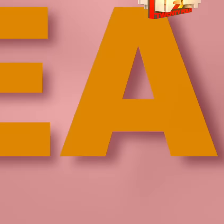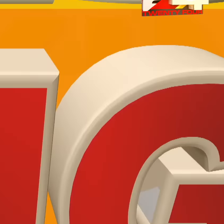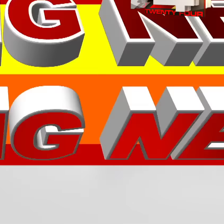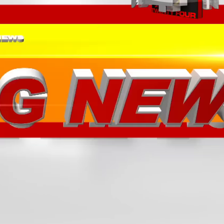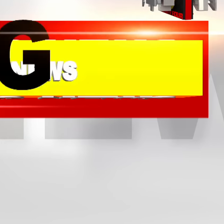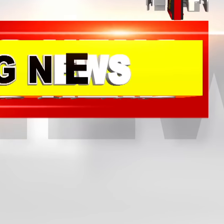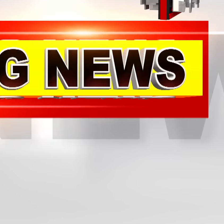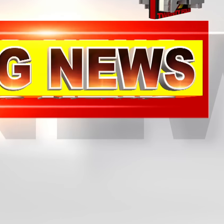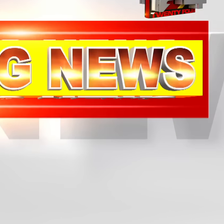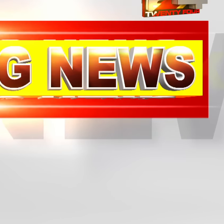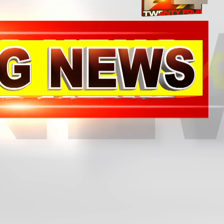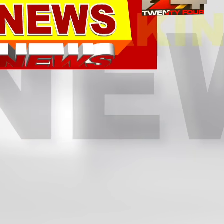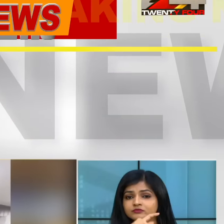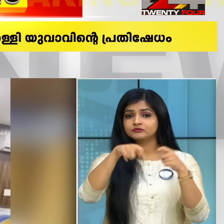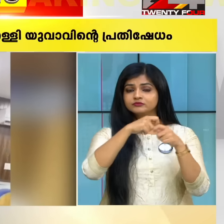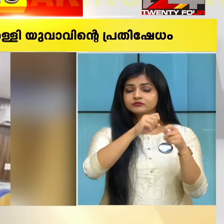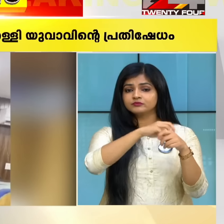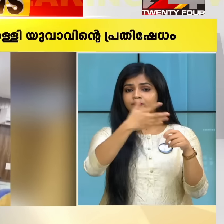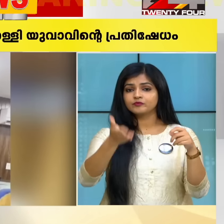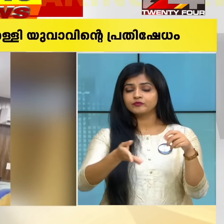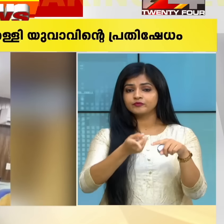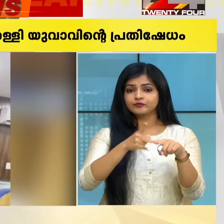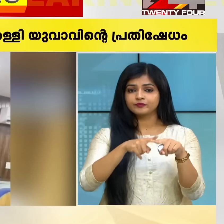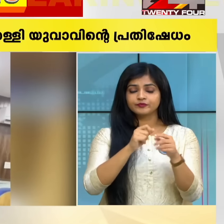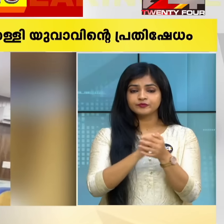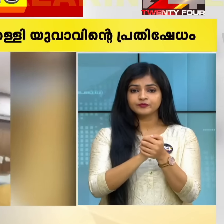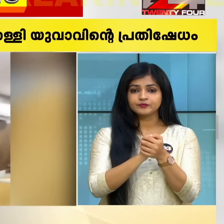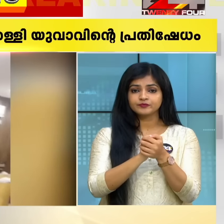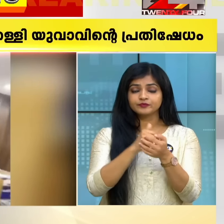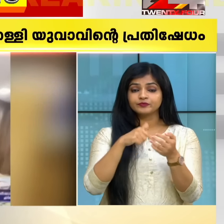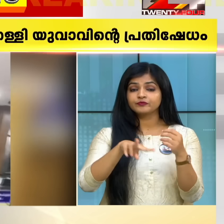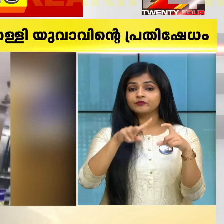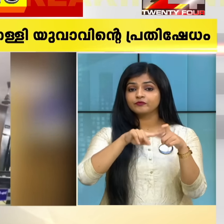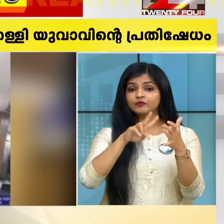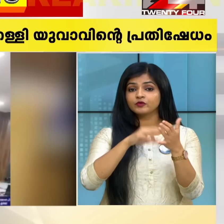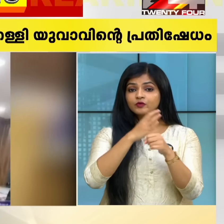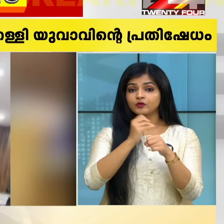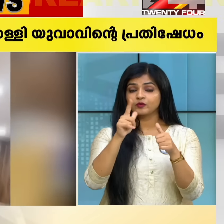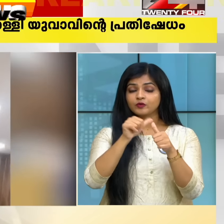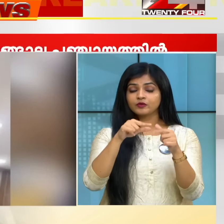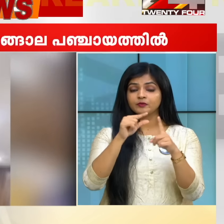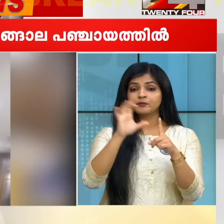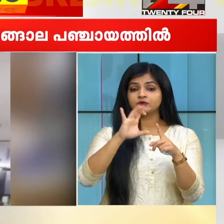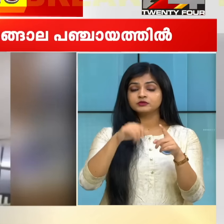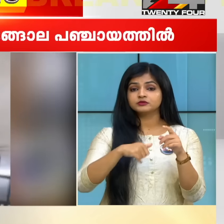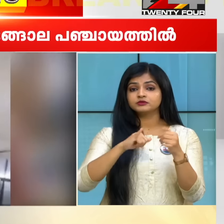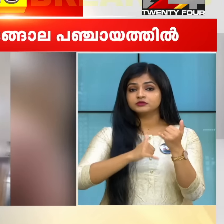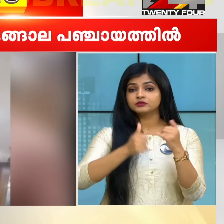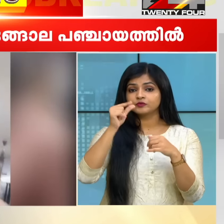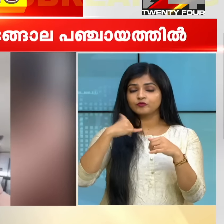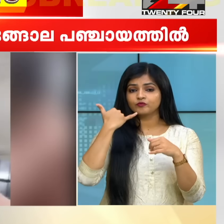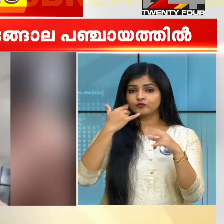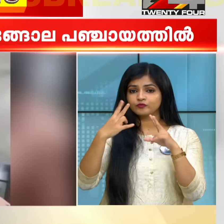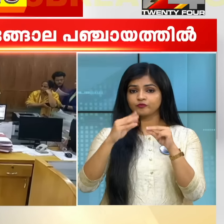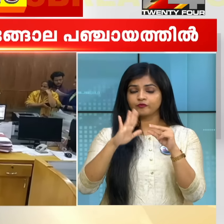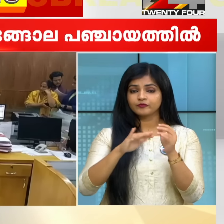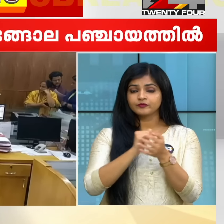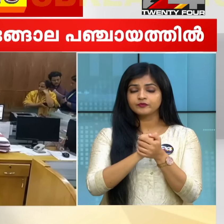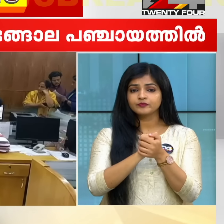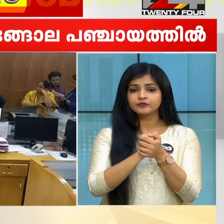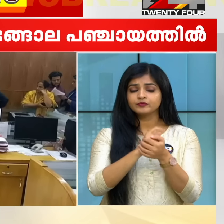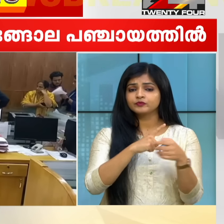നിന്ന് അബദ്ധവശാൽ ആ മാലിന്യക്കെട്ട് പഞ്ചായത്ത്. ഇപ്പോൾ ഈ വെങ്ങോല പഞ്ചായത്ത് സെക്രട്ടറി ശ്രീ മുഹമ്മദ് ഹാഷിം ടെലിഫോണിൽ ചേരുന്നുണ്ട്. ശ്രീ മുഹമ്മദ് ഹാഷിം,